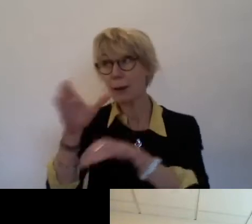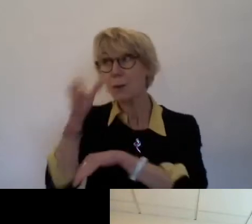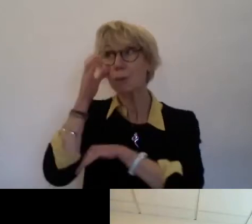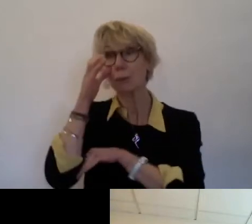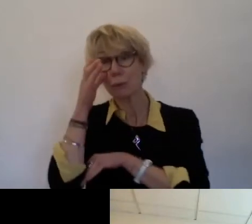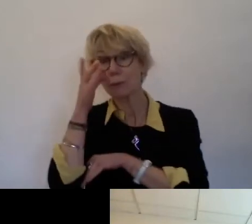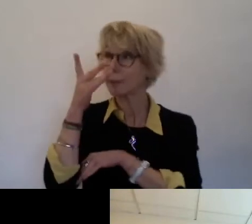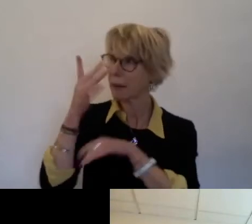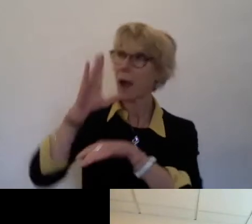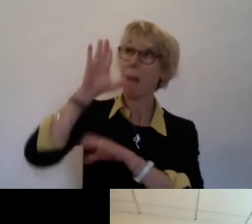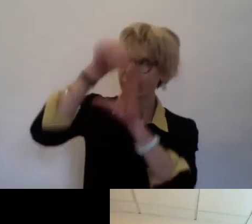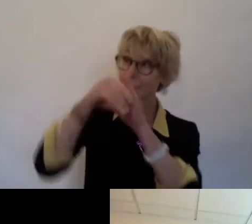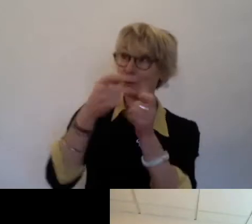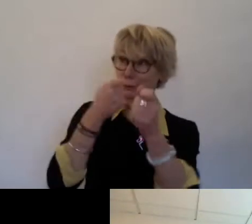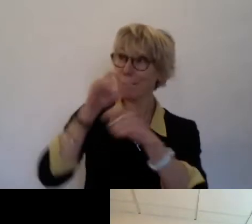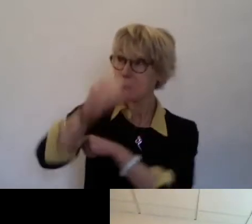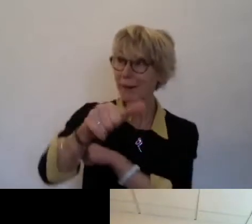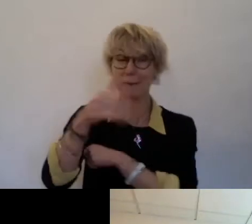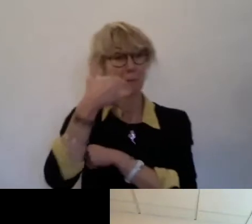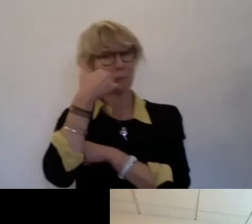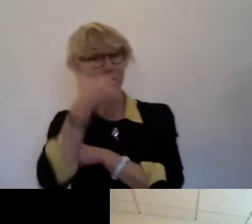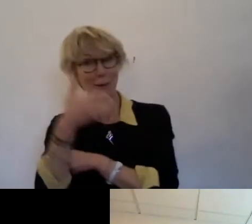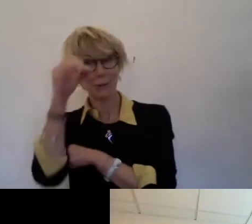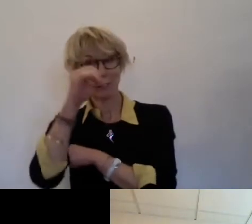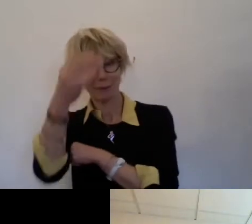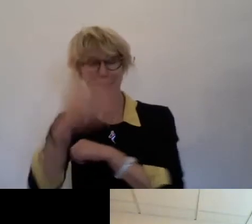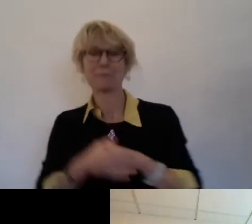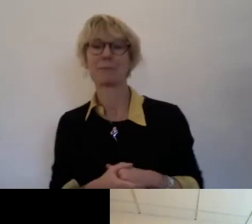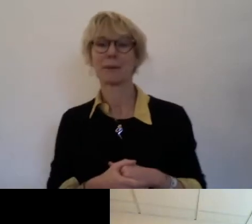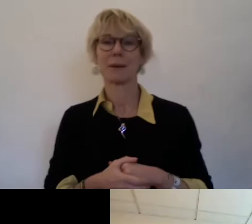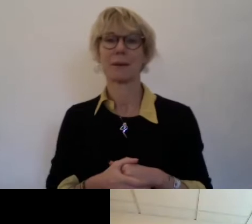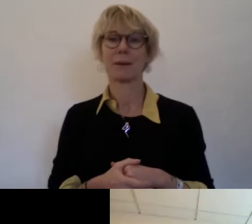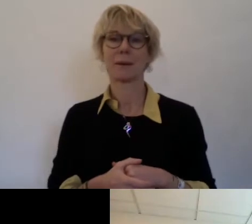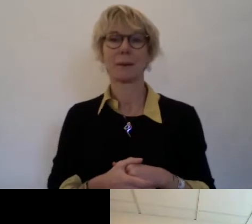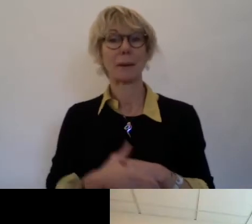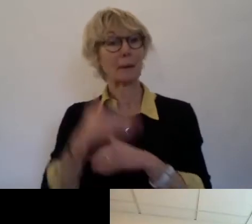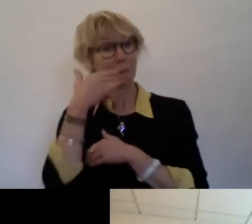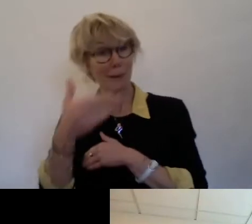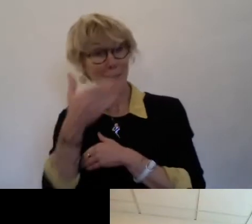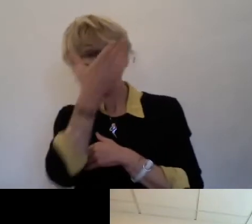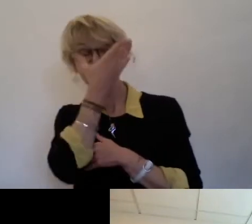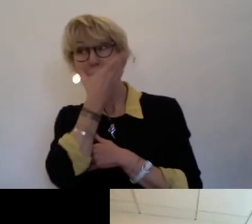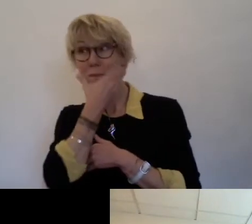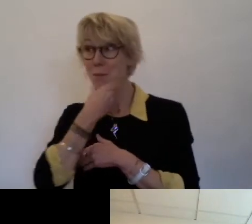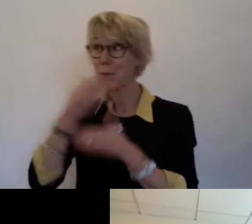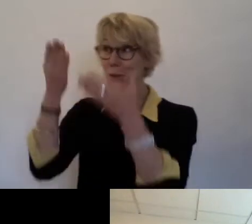avec vous après. D'accord. Merci Olivier Druna pour ce très beau témoignage, très complet et très,